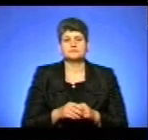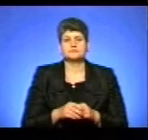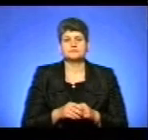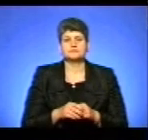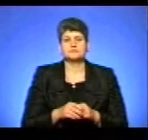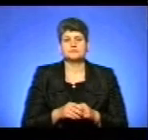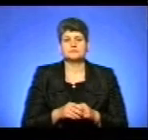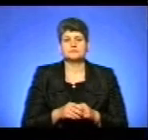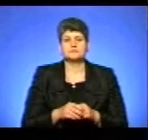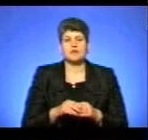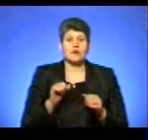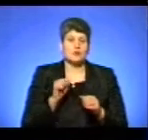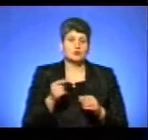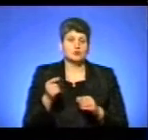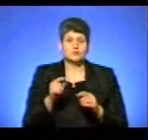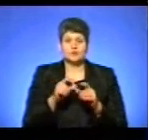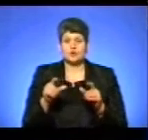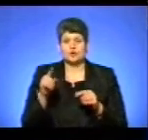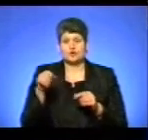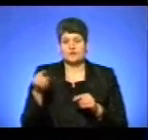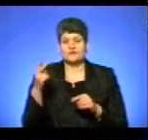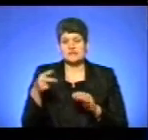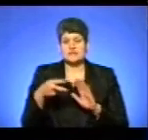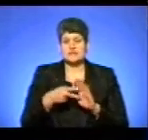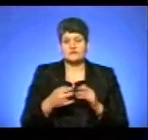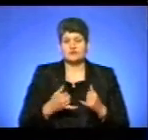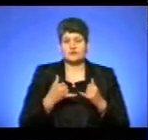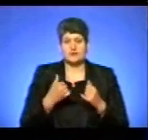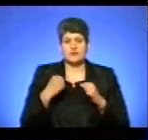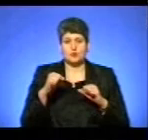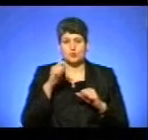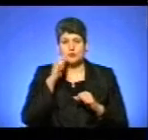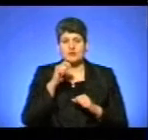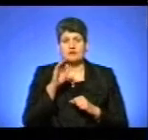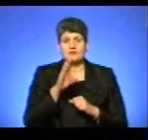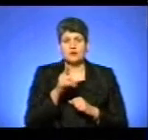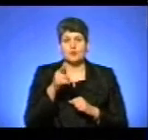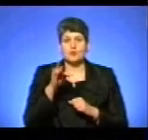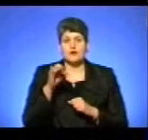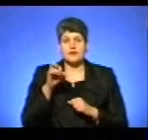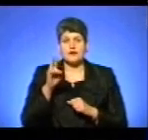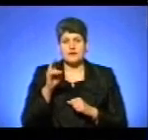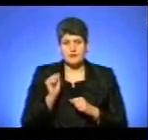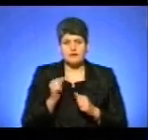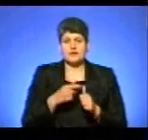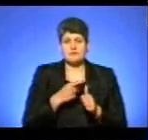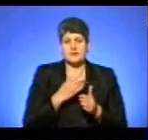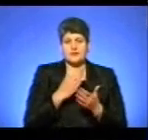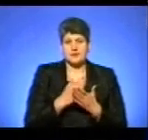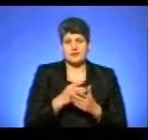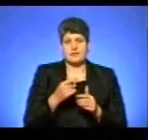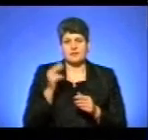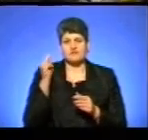Павлишин. А у тернопільській школі номер 27 вшанували героя України Віктора Гурняка, ім'я якого має навчальний